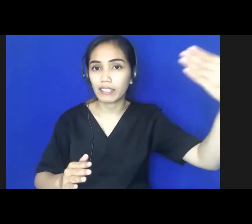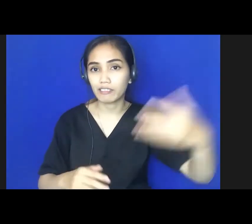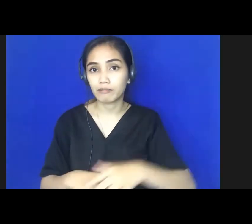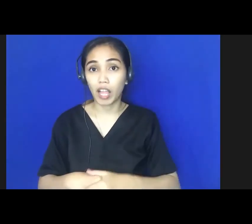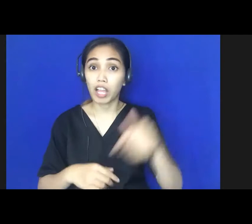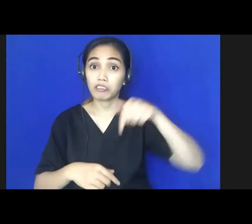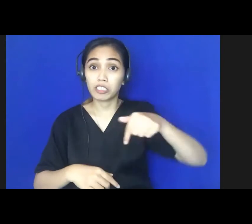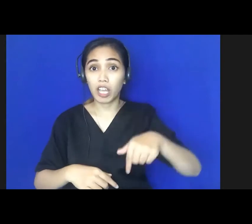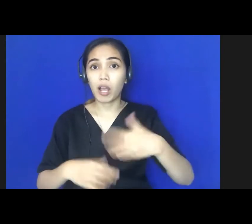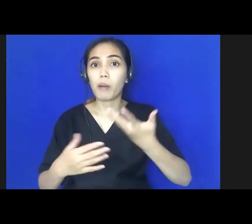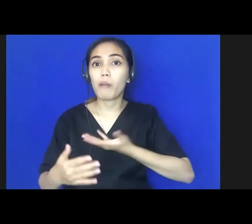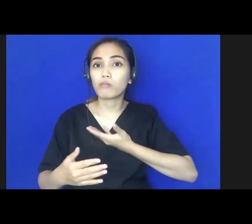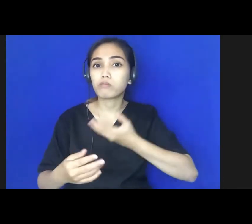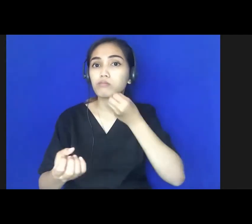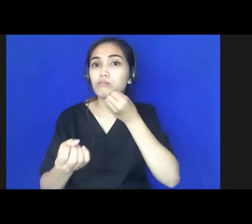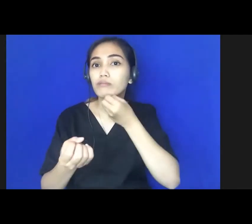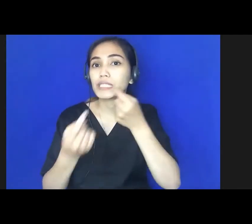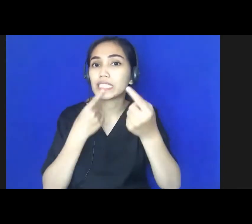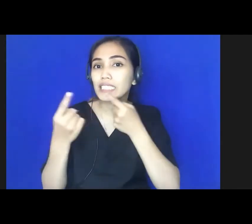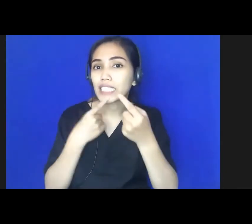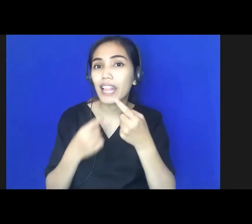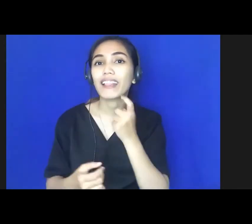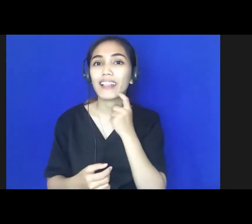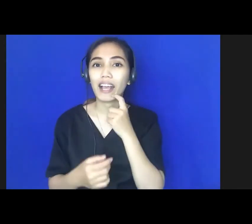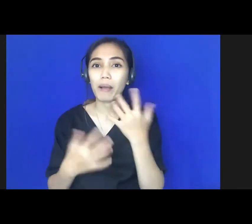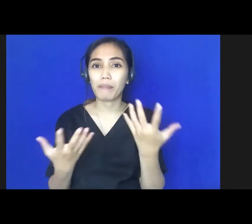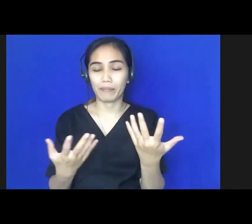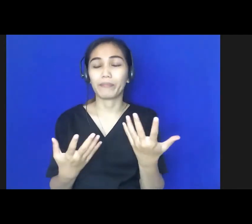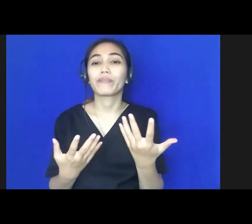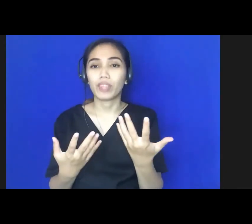gizi sebagai investasi kesehatan generasi masa depan.